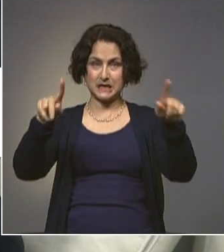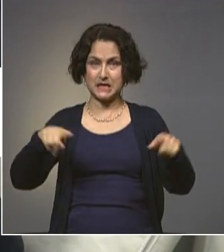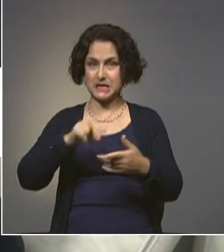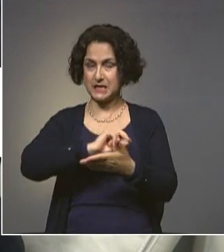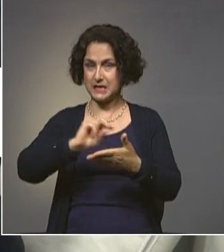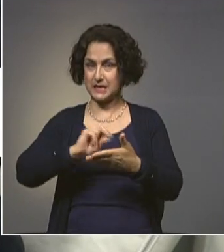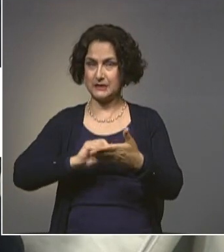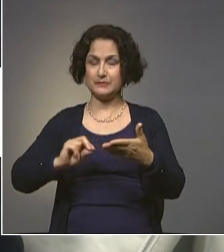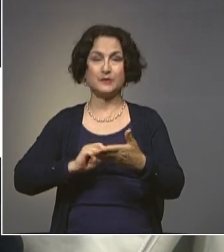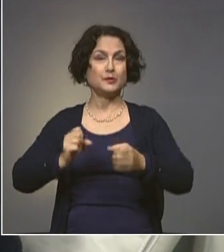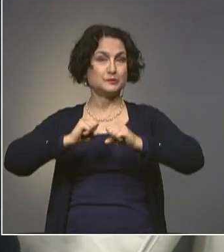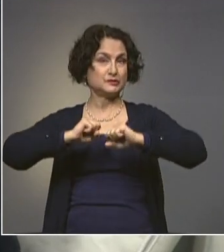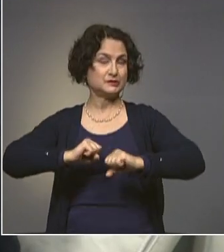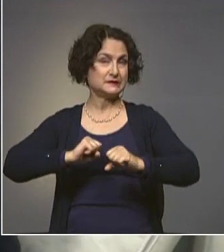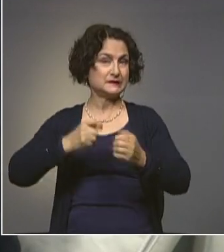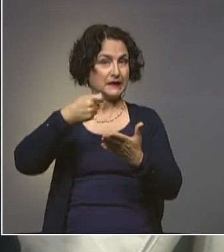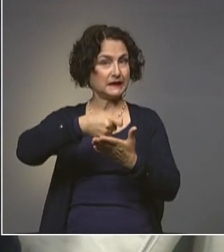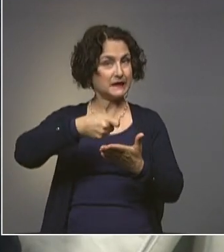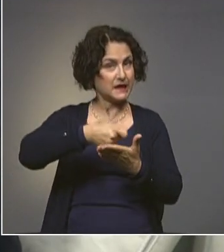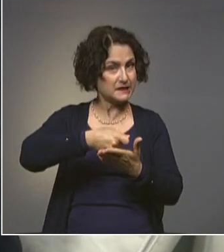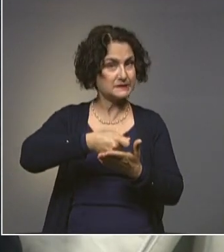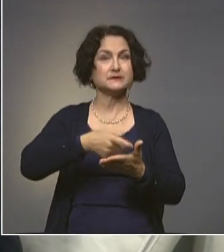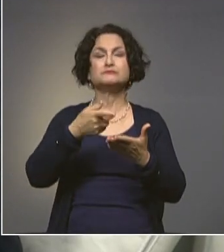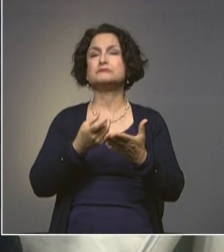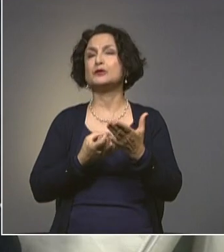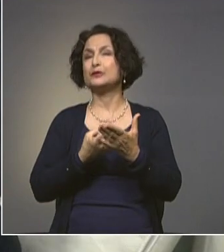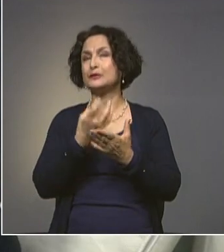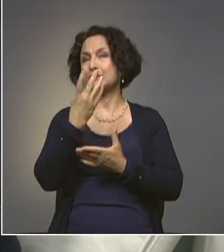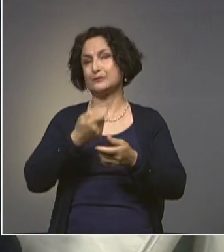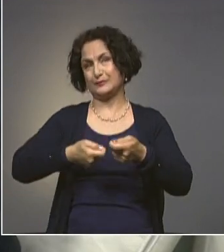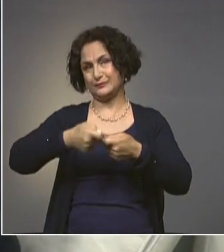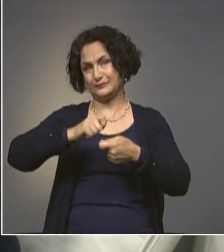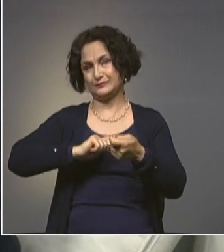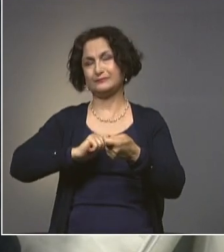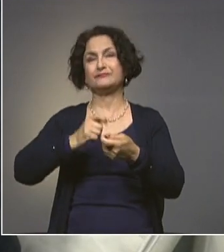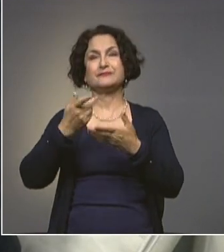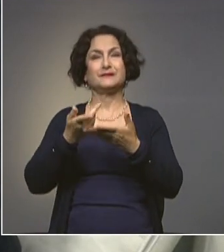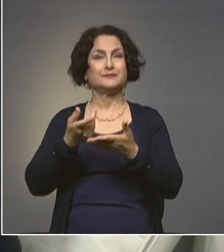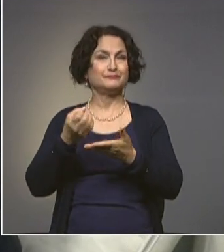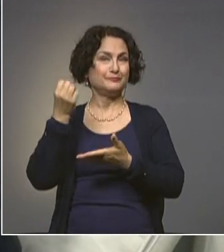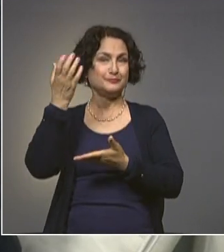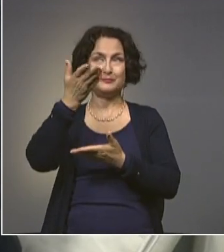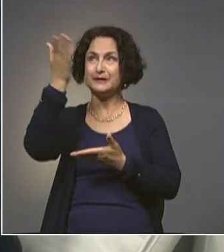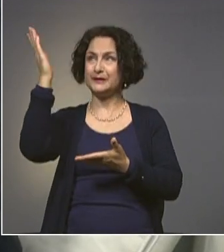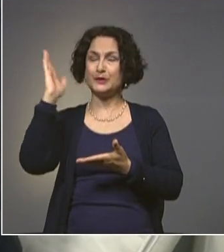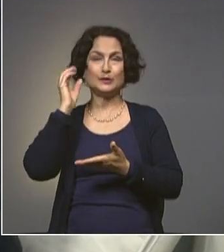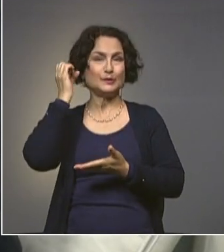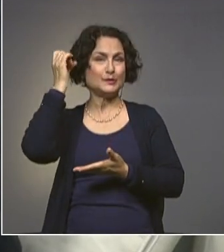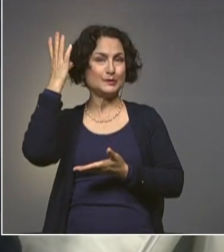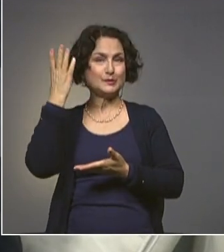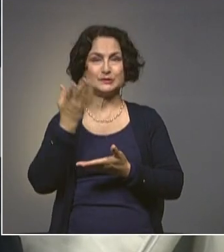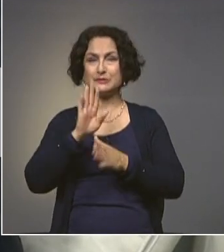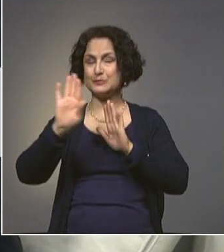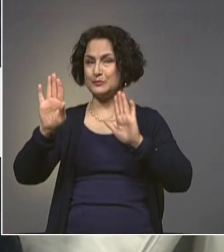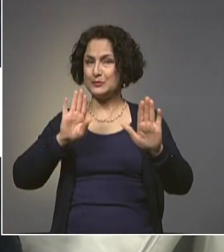общинските такси. Заради повишените разходи с нови цени са билетите за природонаучния и историческия музей. Цените на членските